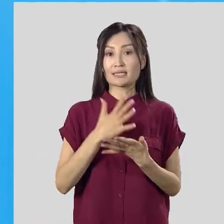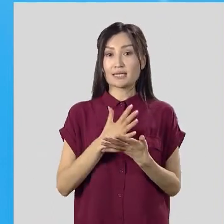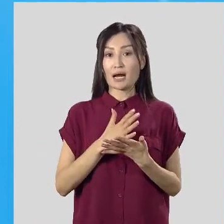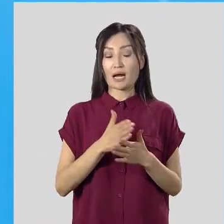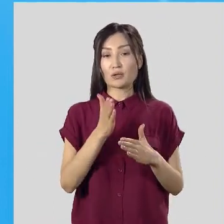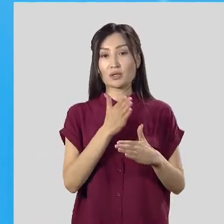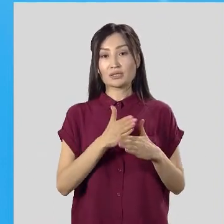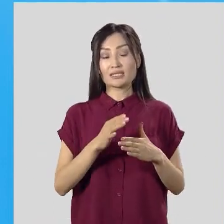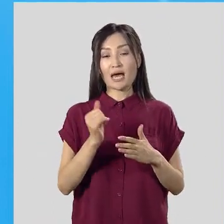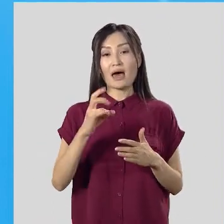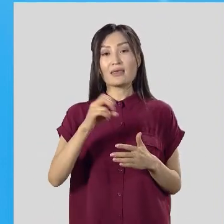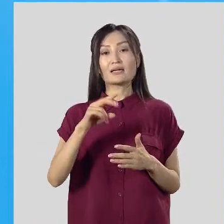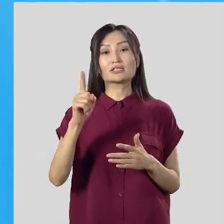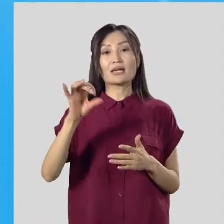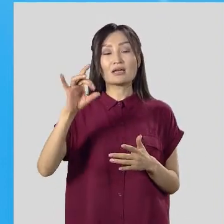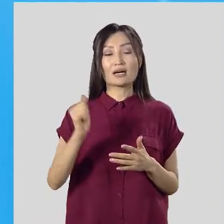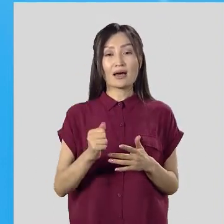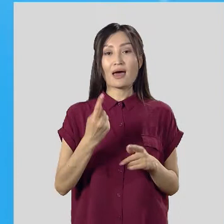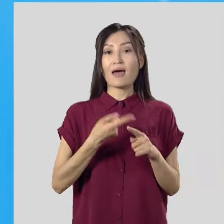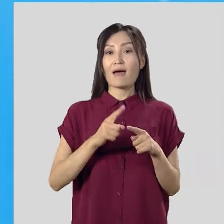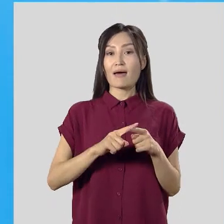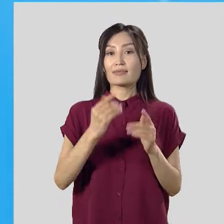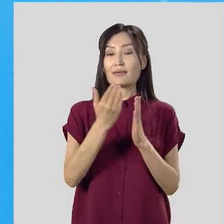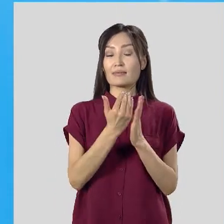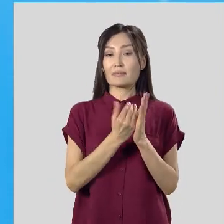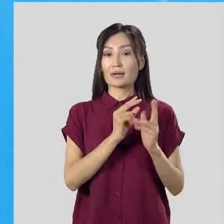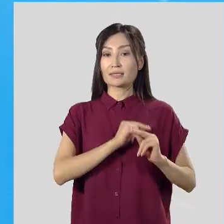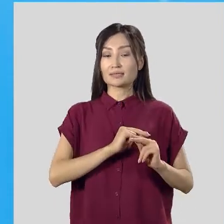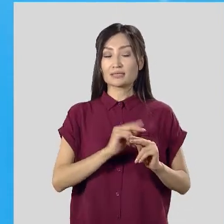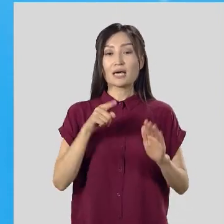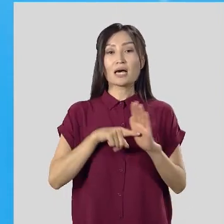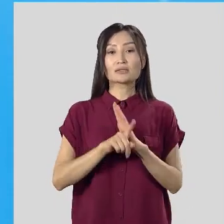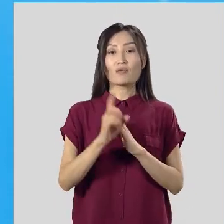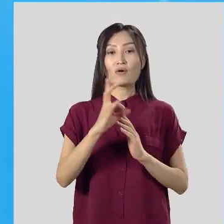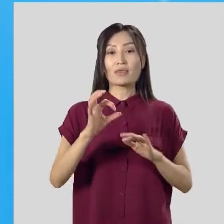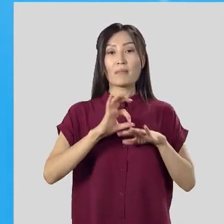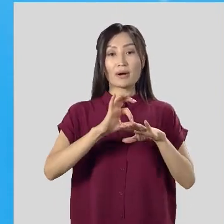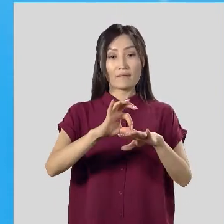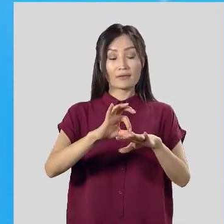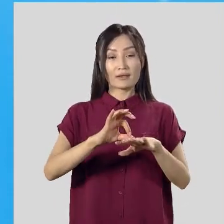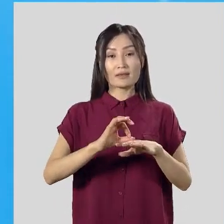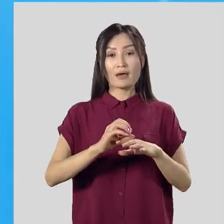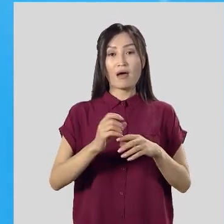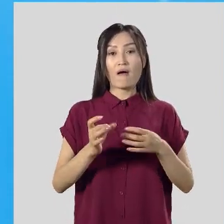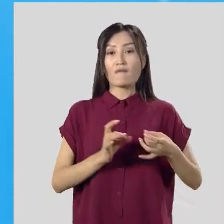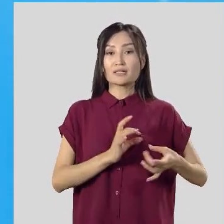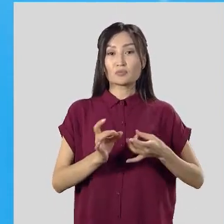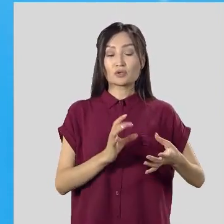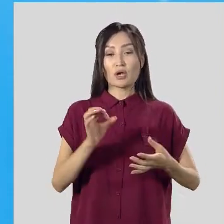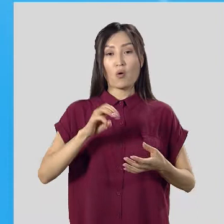центральную часть анализатора. Этот процесс основан на проведении возбуждения